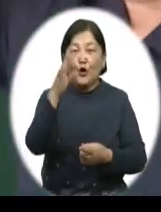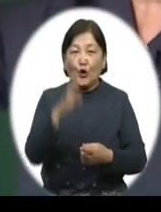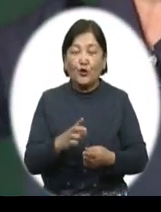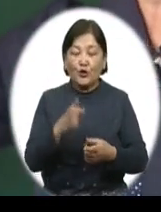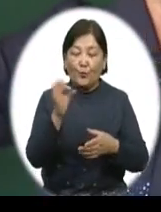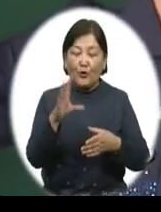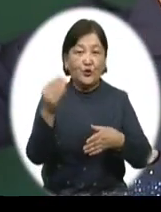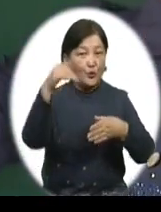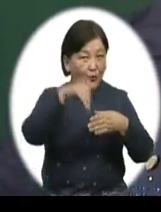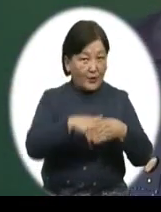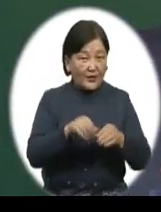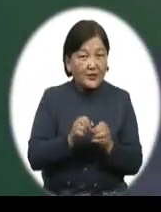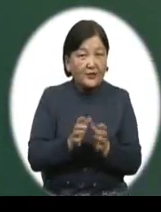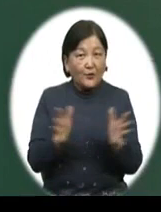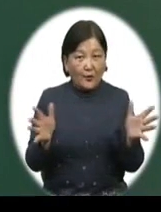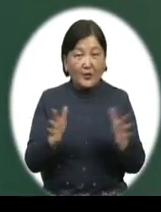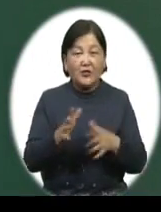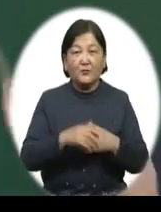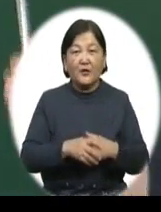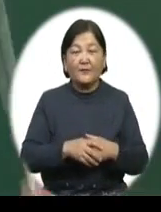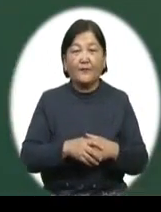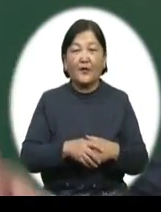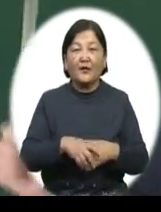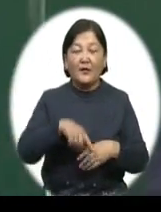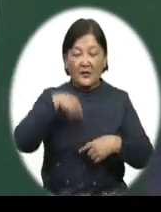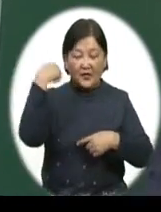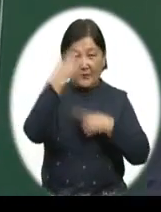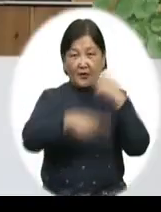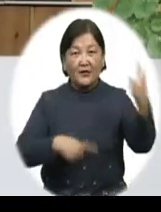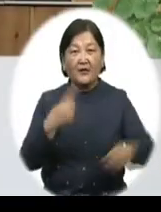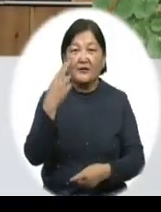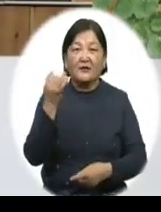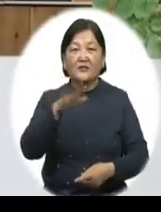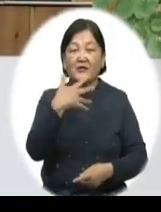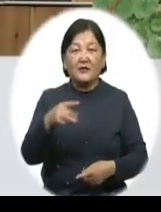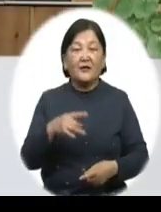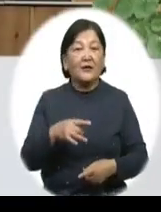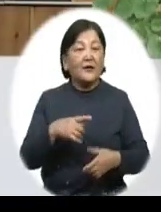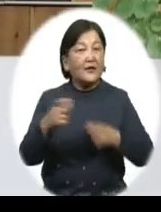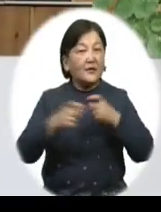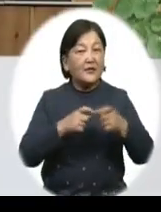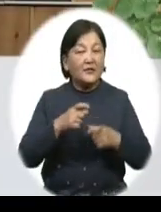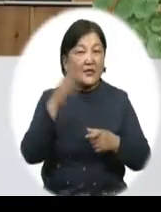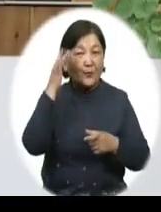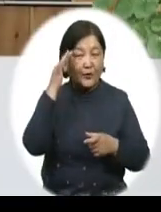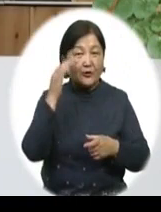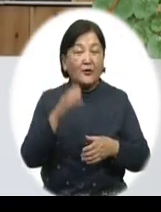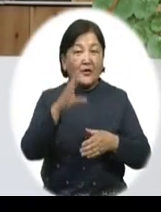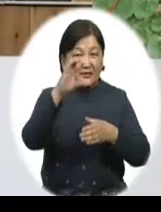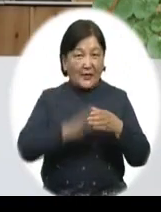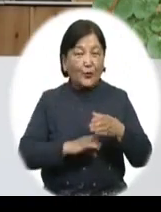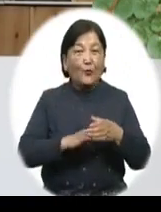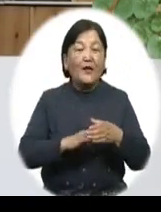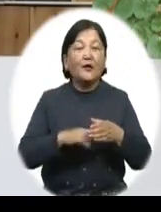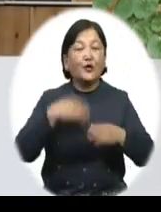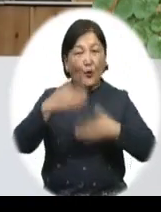болж хуваарлагдана. Ийм одоо циклэр бол эдийн засгийн санхүүгийн бодлого шийдрүүд маань хэрэгждэг юм байна гэж үзэж